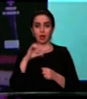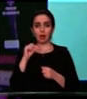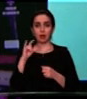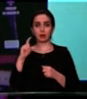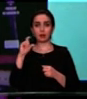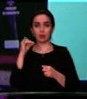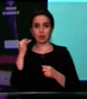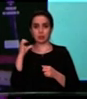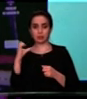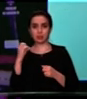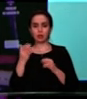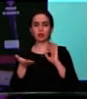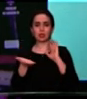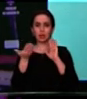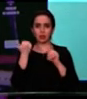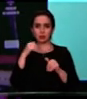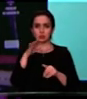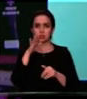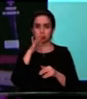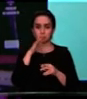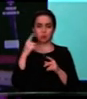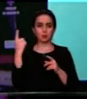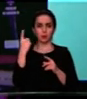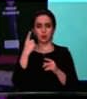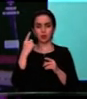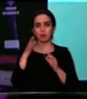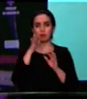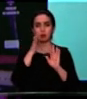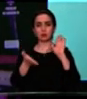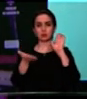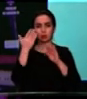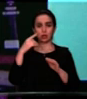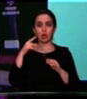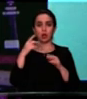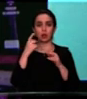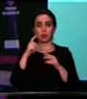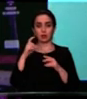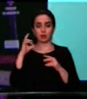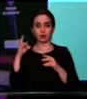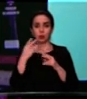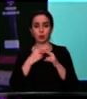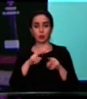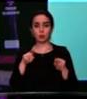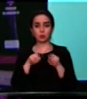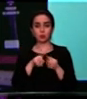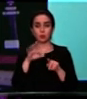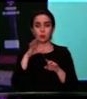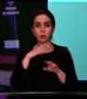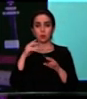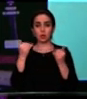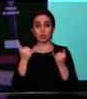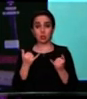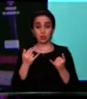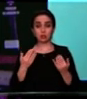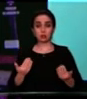arxeis eng qadimgi era, arxey erasi, proterozoy erasi, Протерозой сөздән алынган булып,